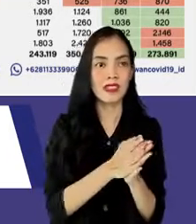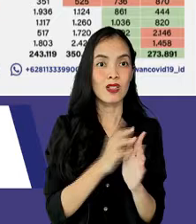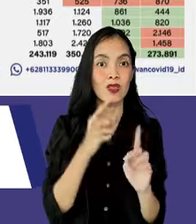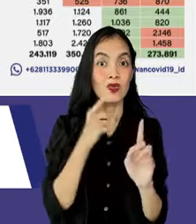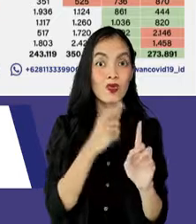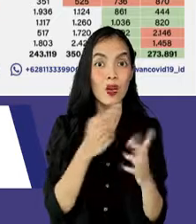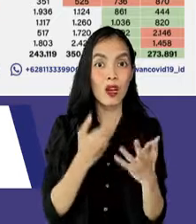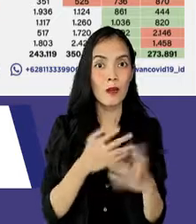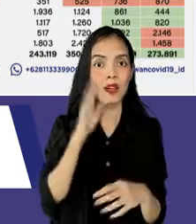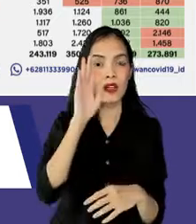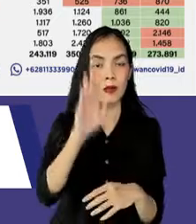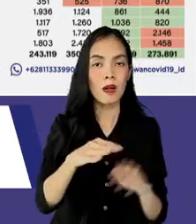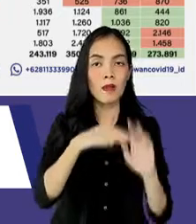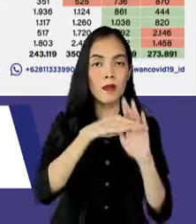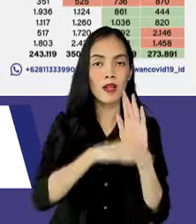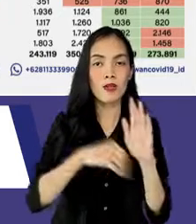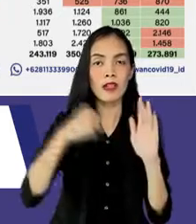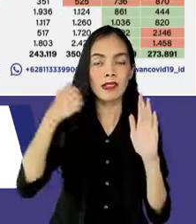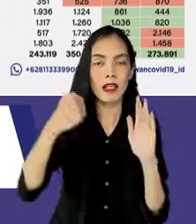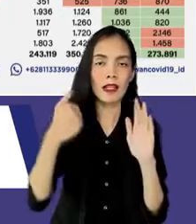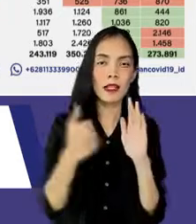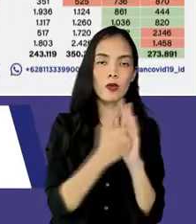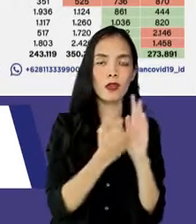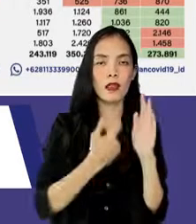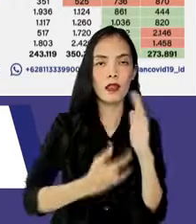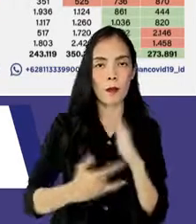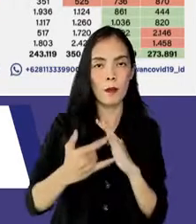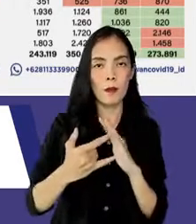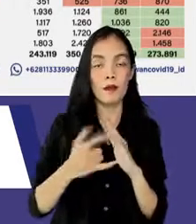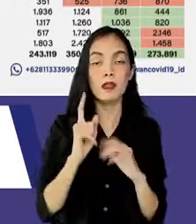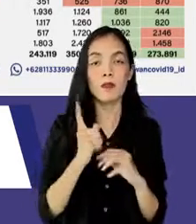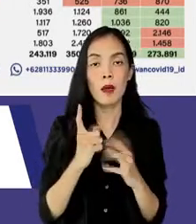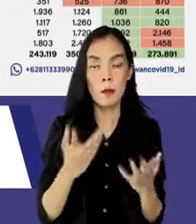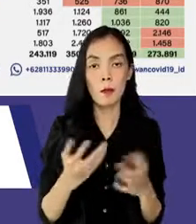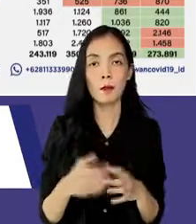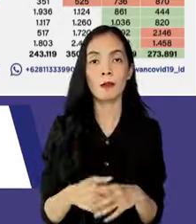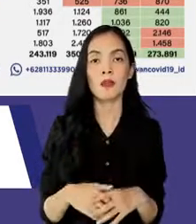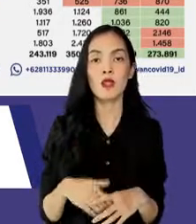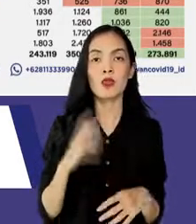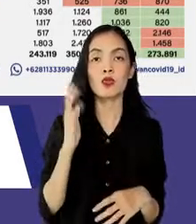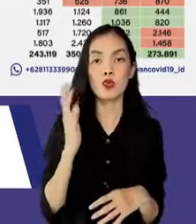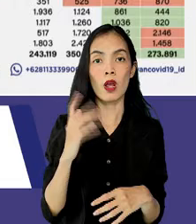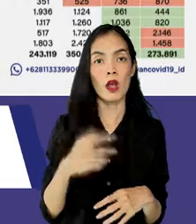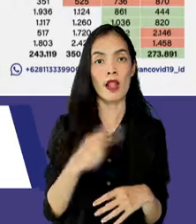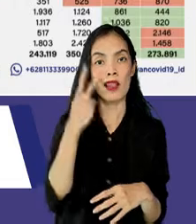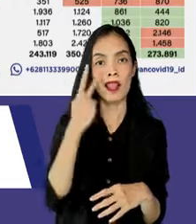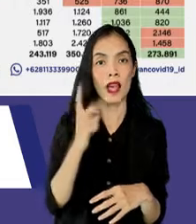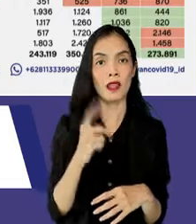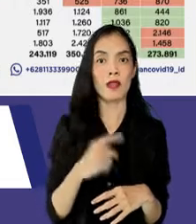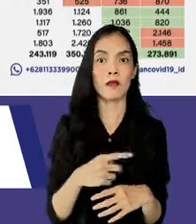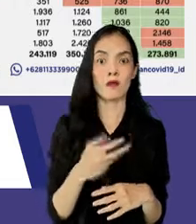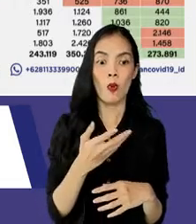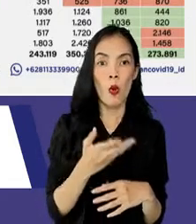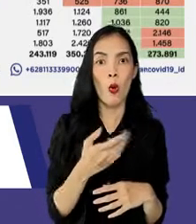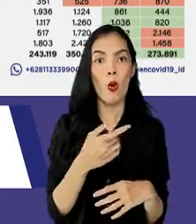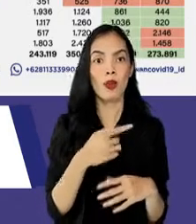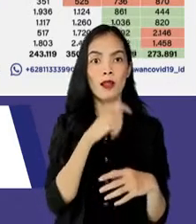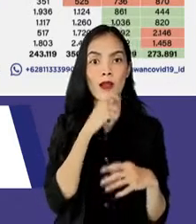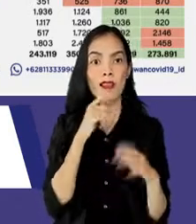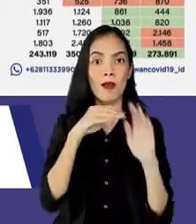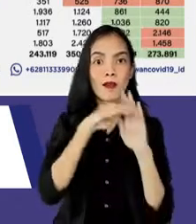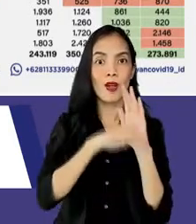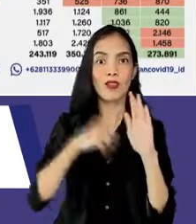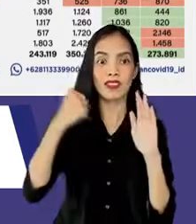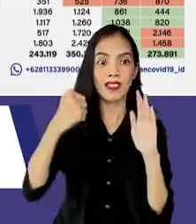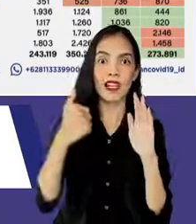kita tetap disiplin menjalankan protokol kesehatan karena kita telah sama-sama melihat bahwa hal ini merupakan